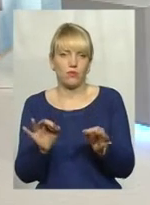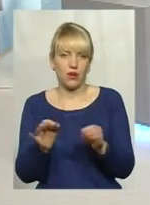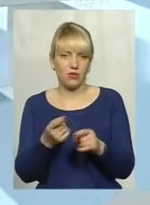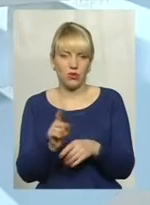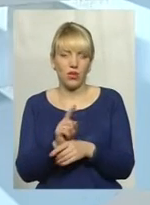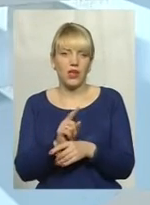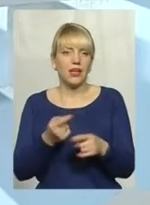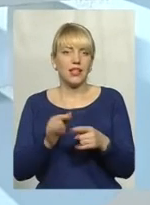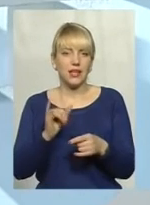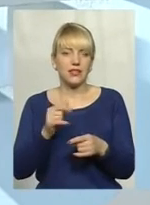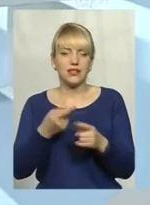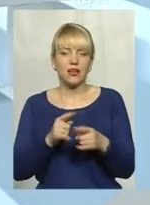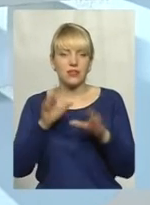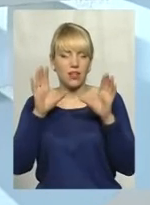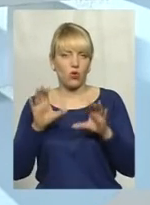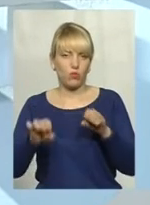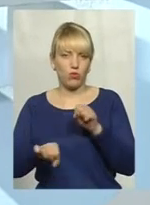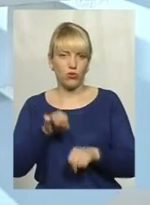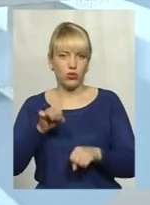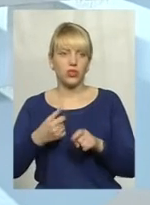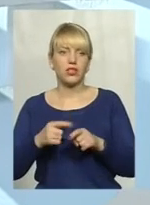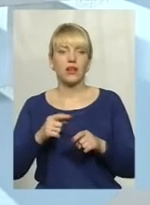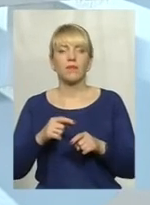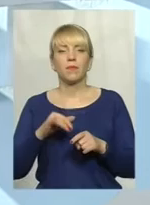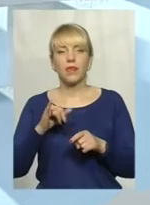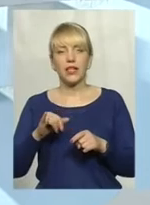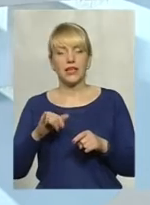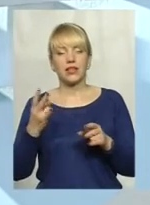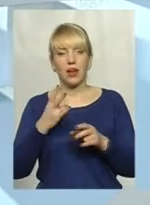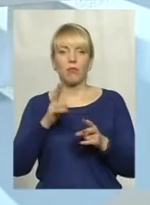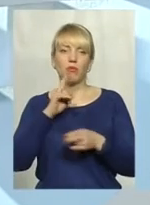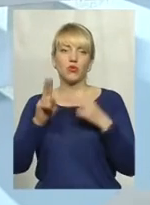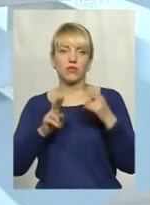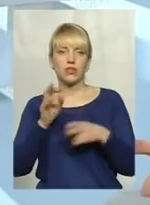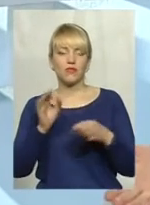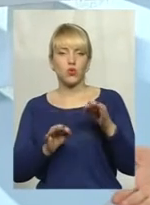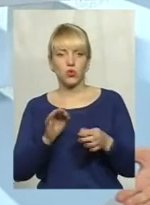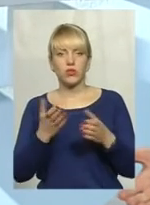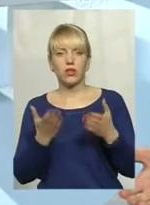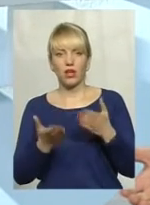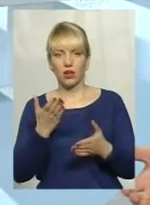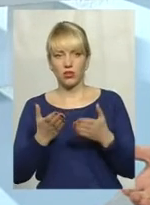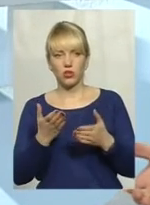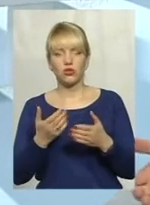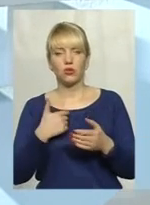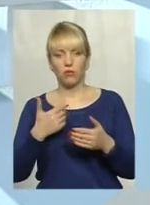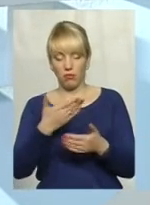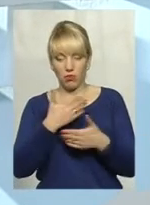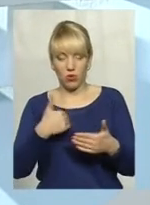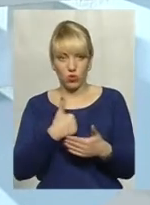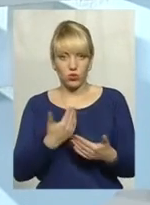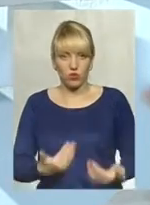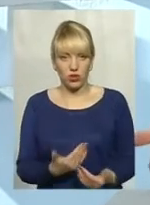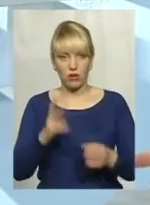про це потрібно говорити як мінімум, а як максимум позиватись до суду. Ну, якщо ми хочемо бути правовою державою, от якщо ми хочемо